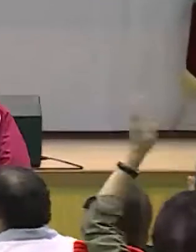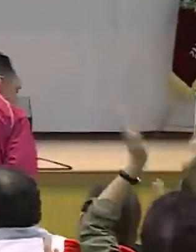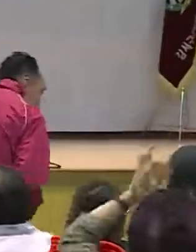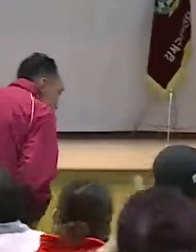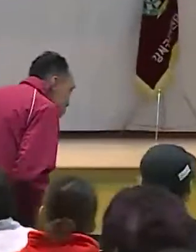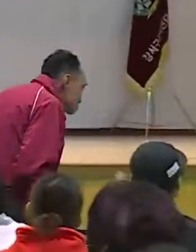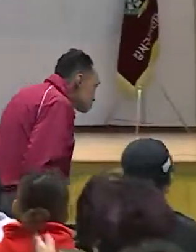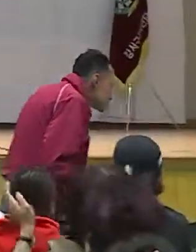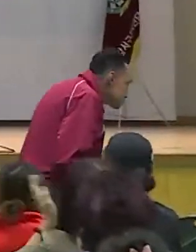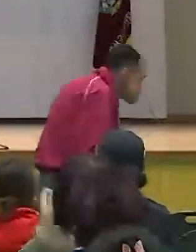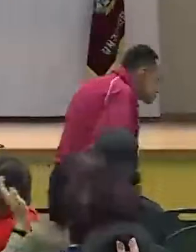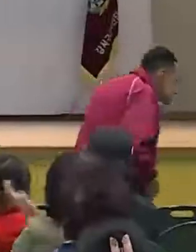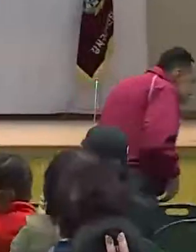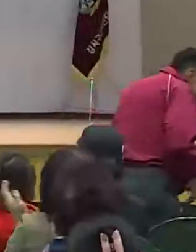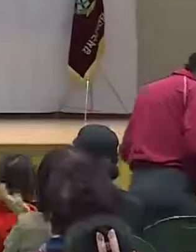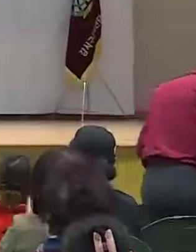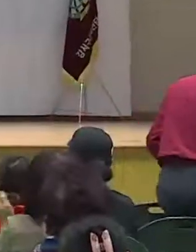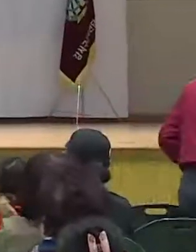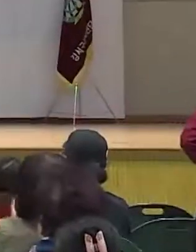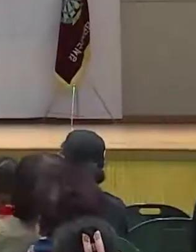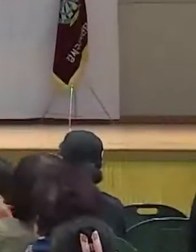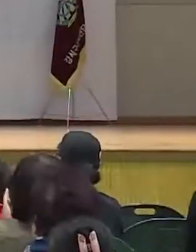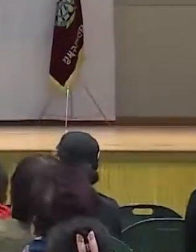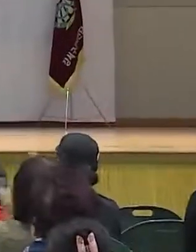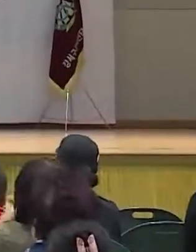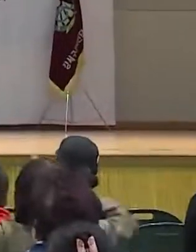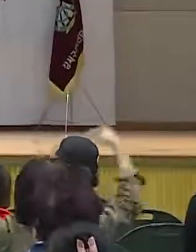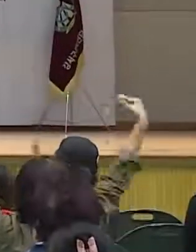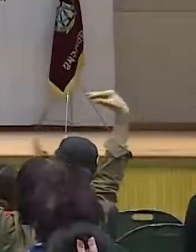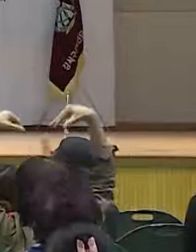여러분 건강합니다. 건강하시고 사랑합니다.